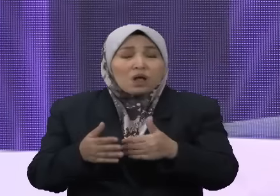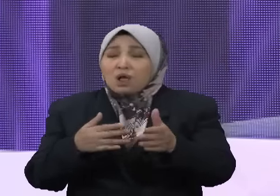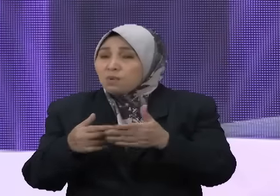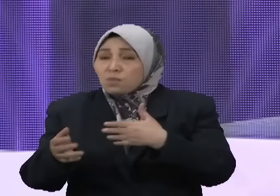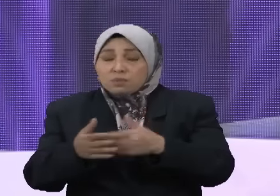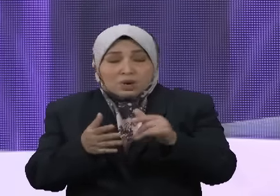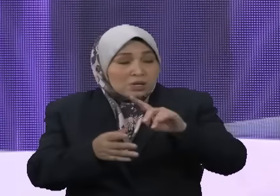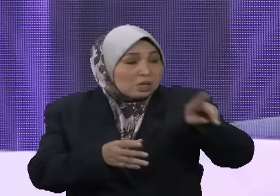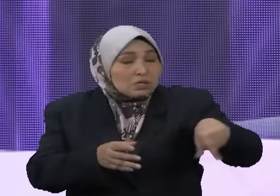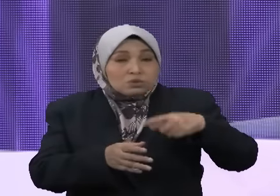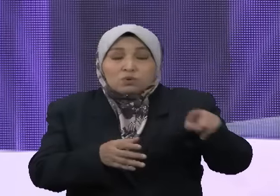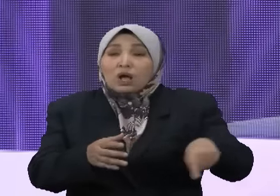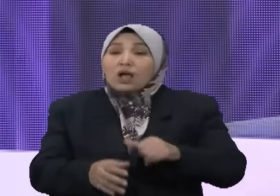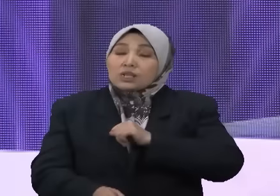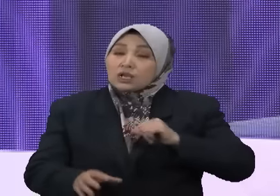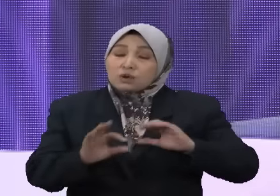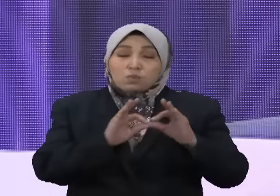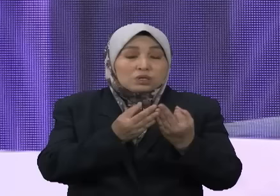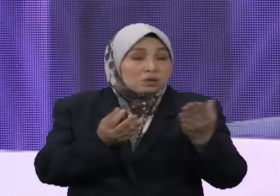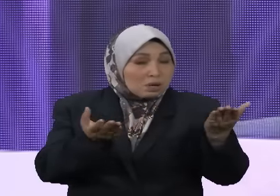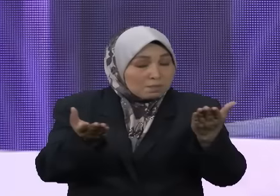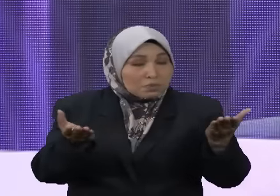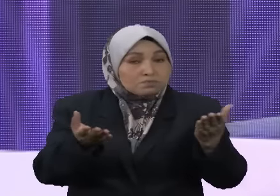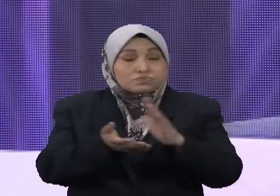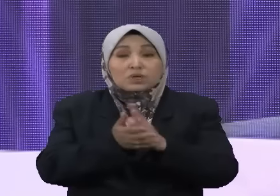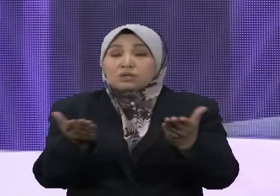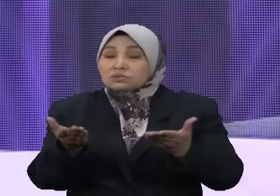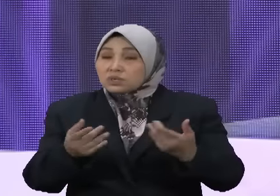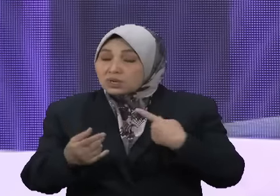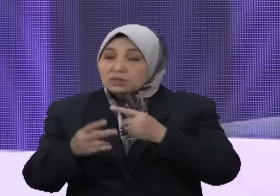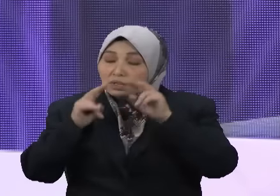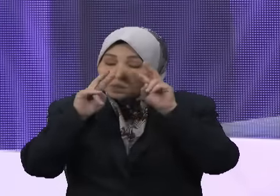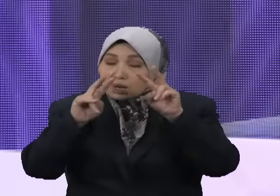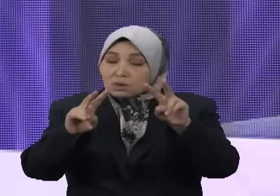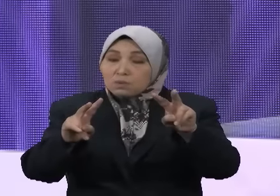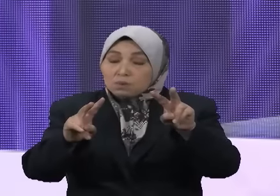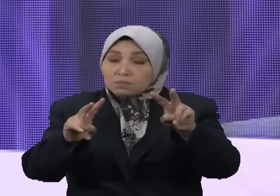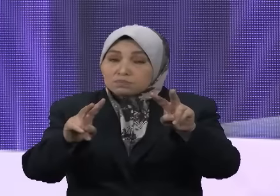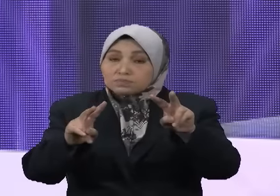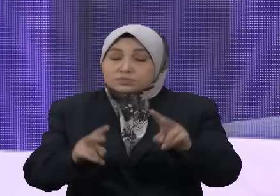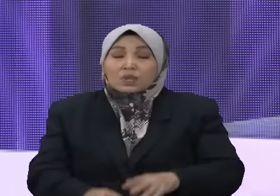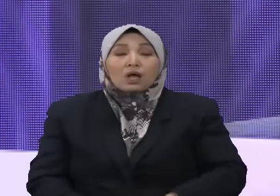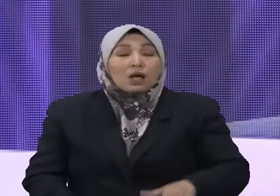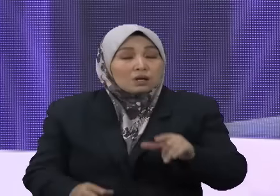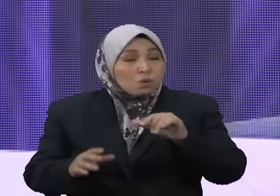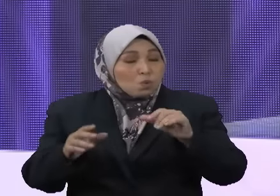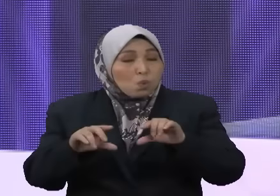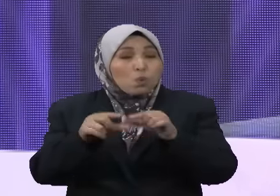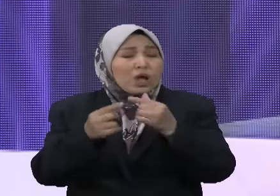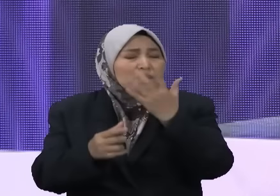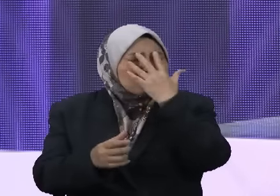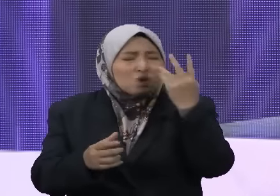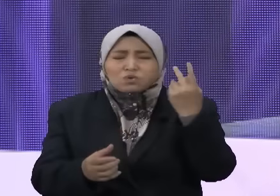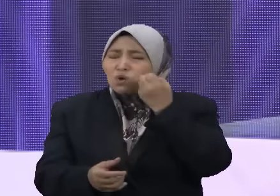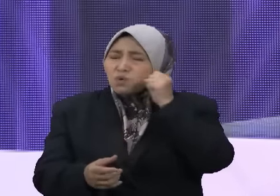walaupun mereka itu dari kalangan ahli keluarga kamu jadi di sini kita lihat Wu wahum fasun golongan munafik ini kufur